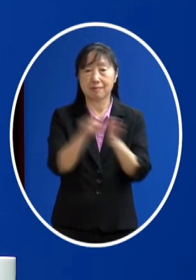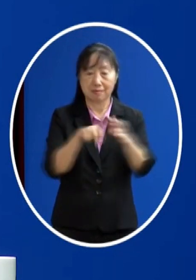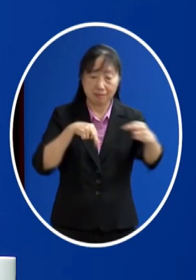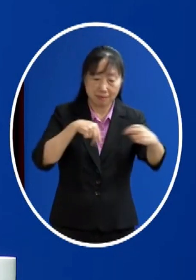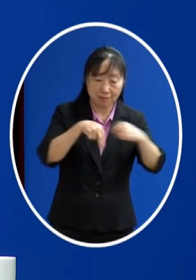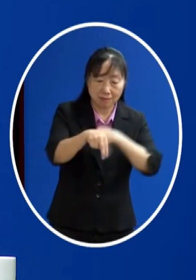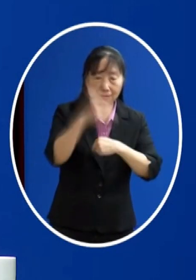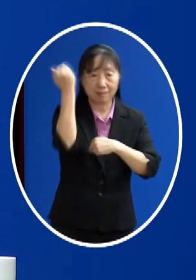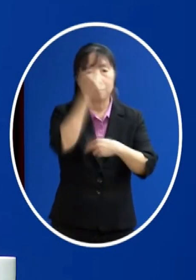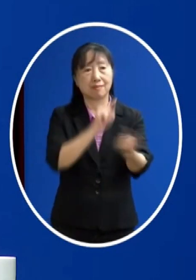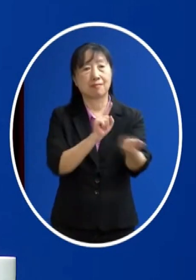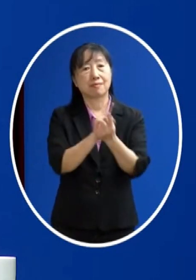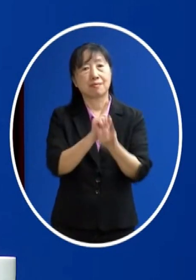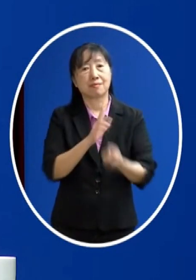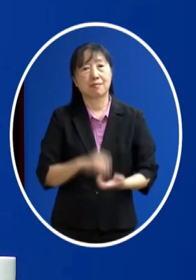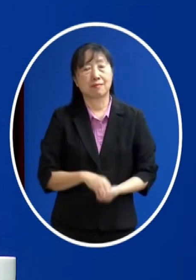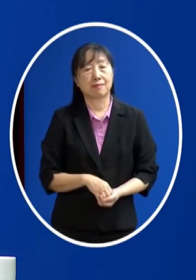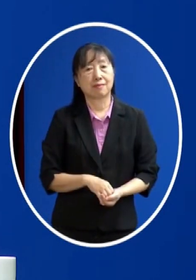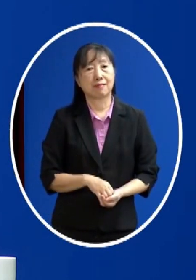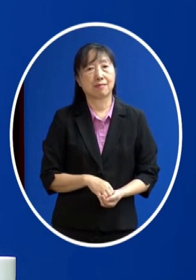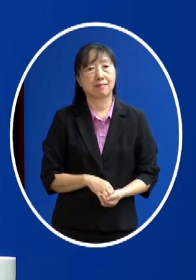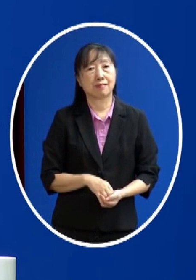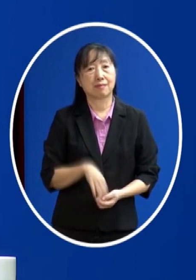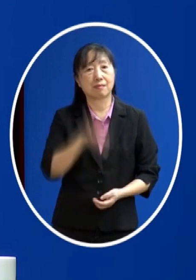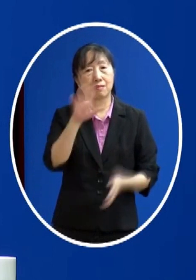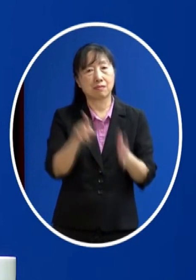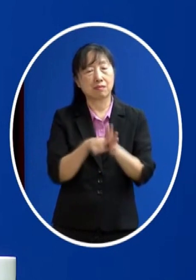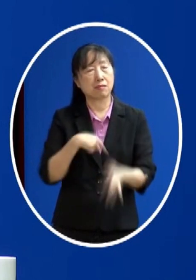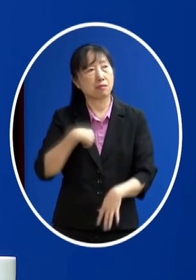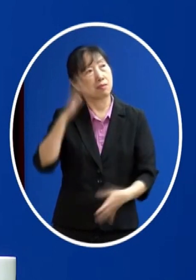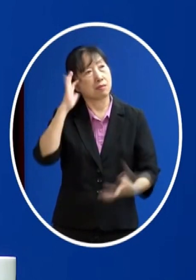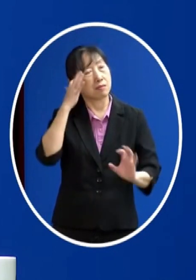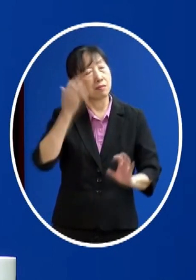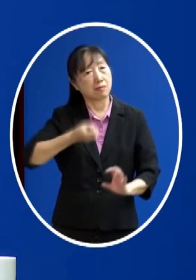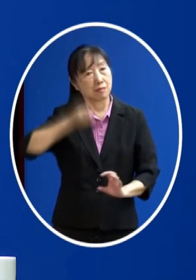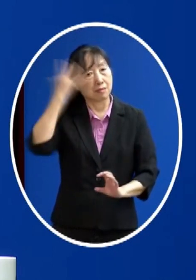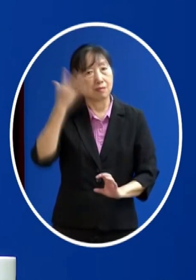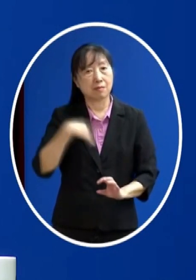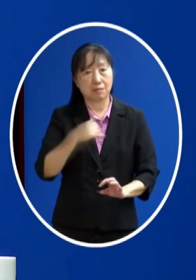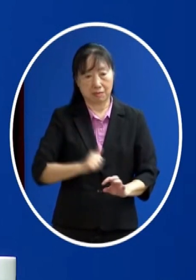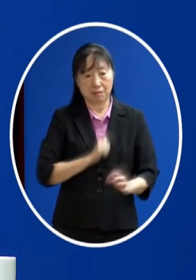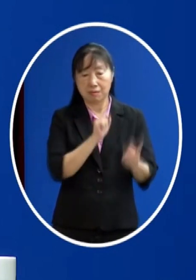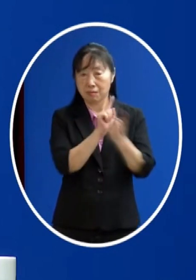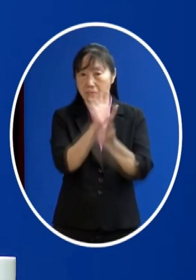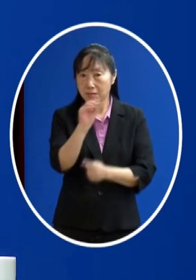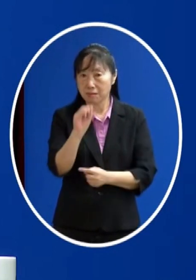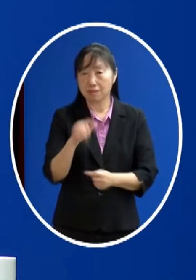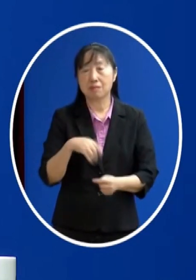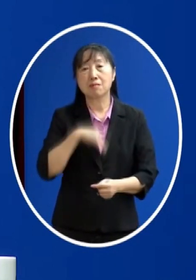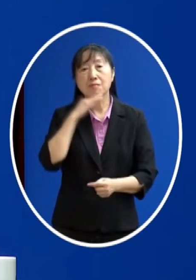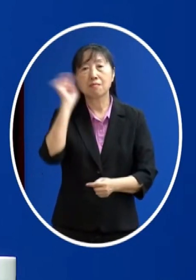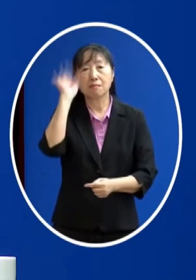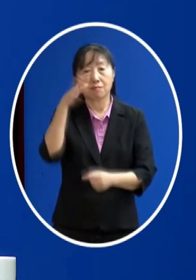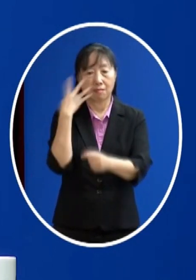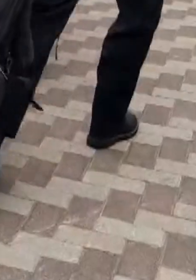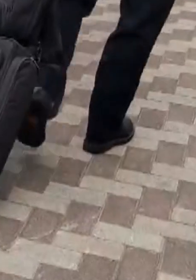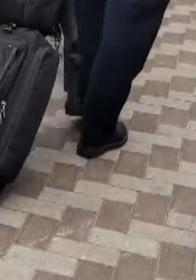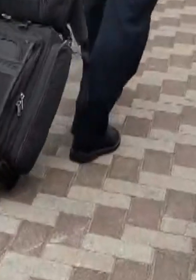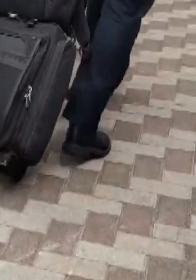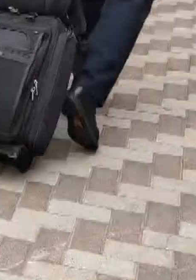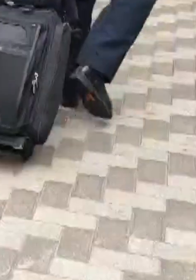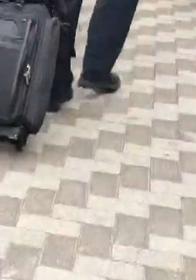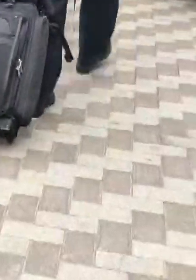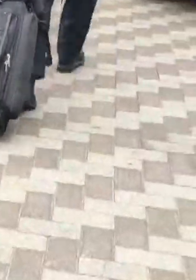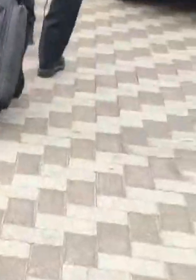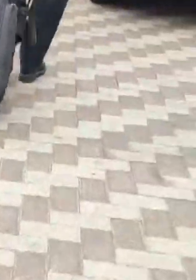期而遇，或者是说有回忆不起来的一些可能的接触，这个部分就后续再看是否可以厘清。 除